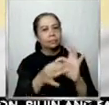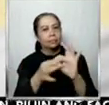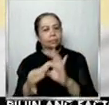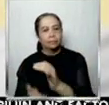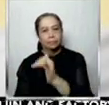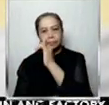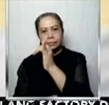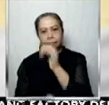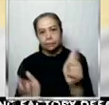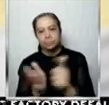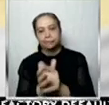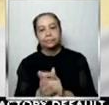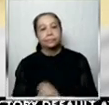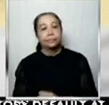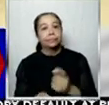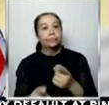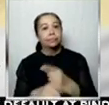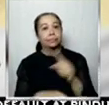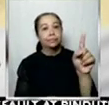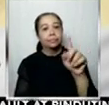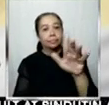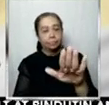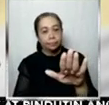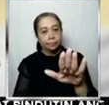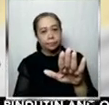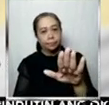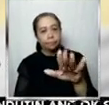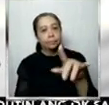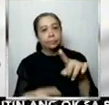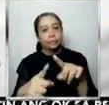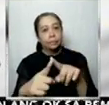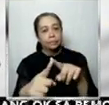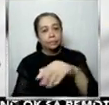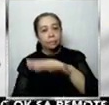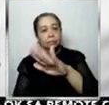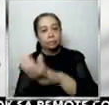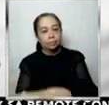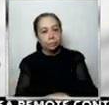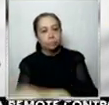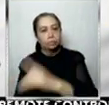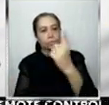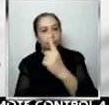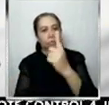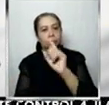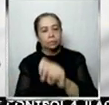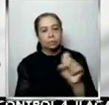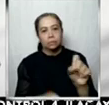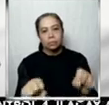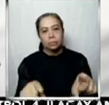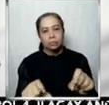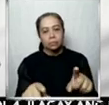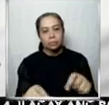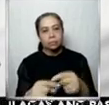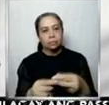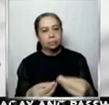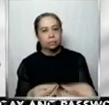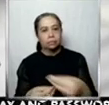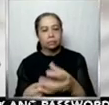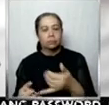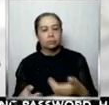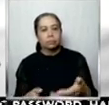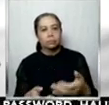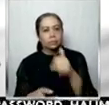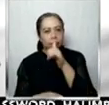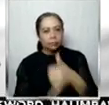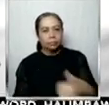ban. Mula alauna ng hapon hanggang alas 5 ng hapon lamang pwedeng magbenta o mag-distribute ng alak.